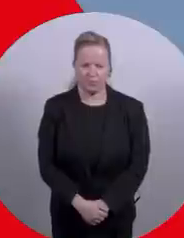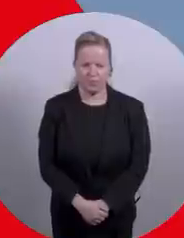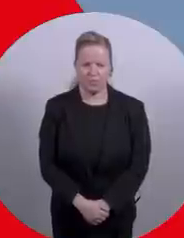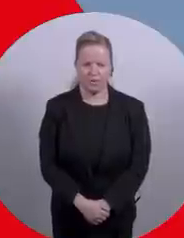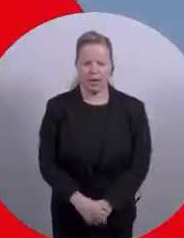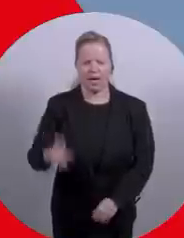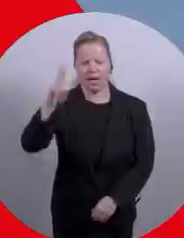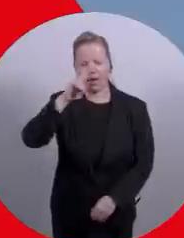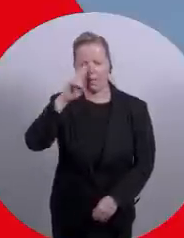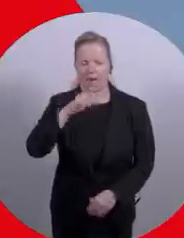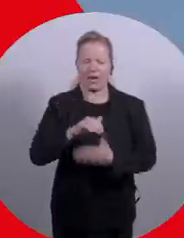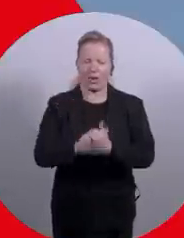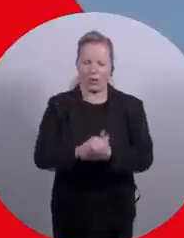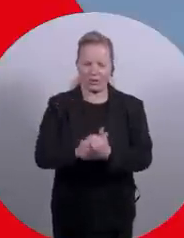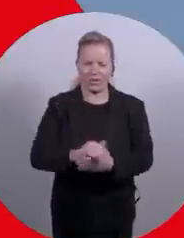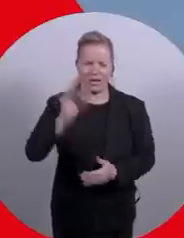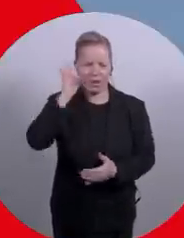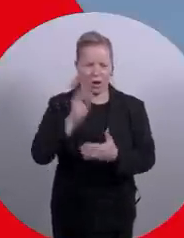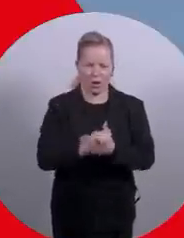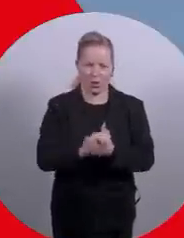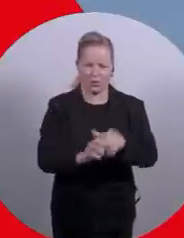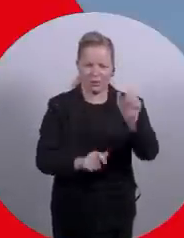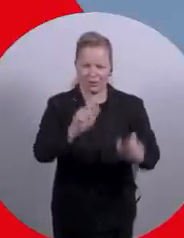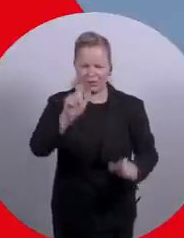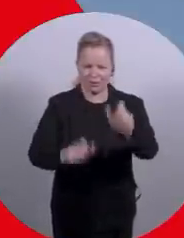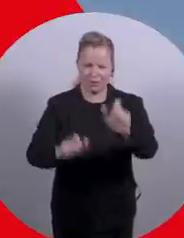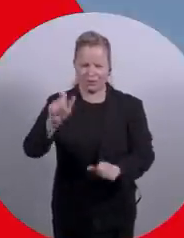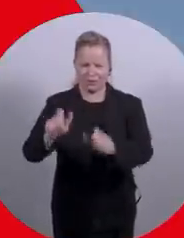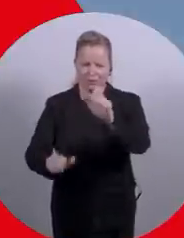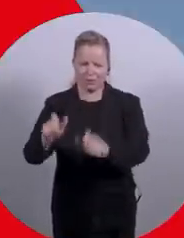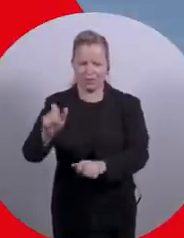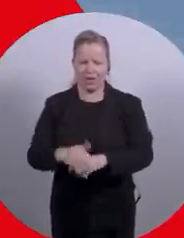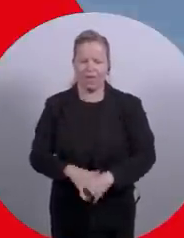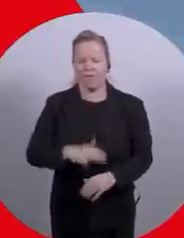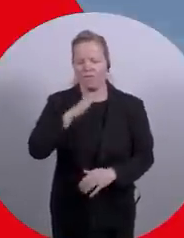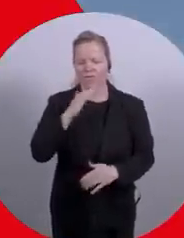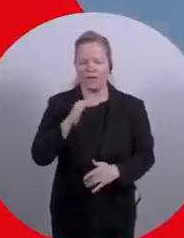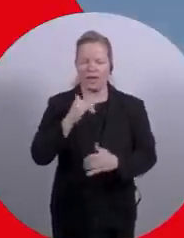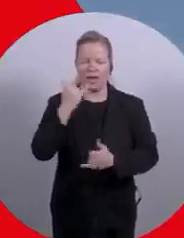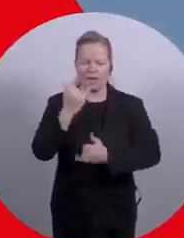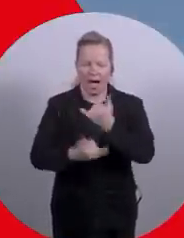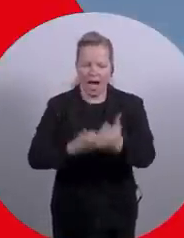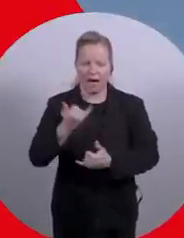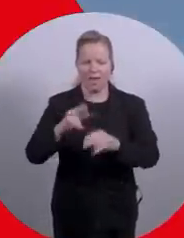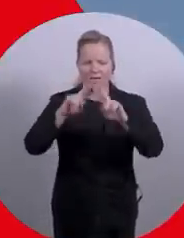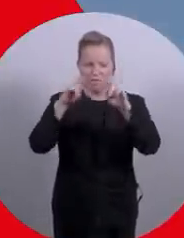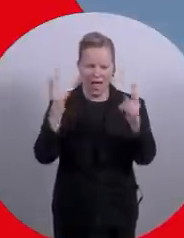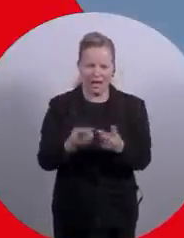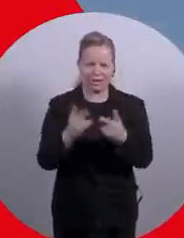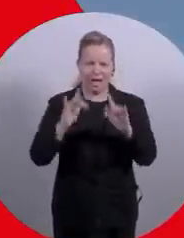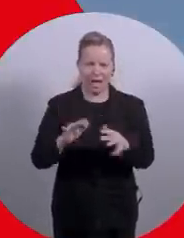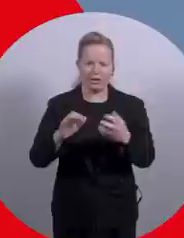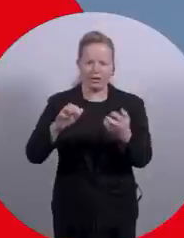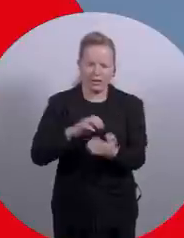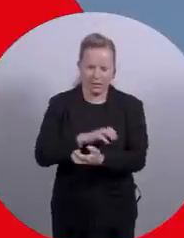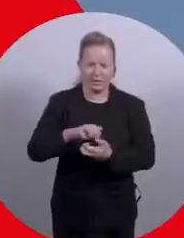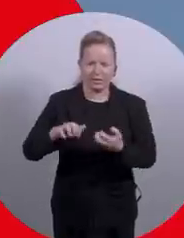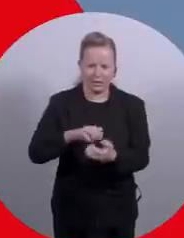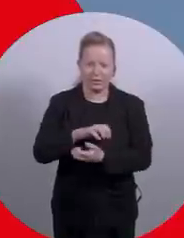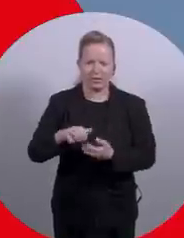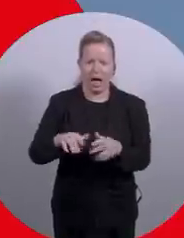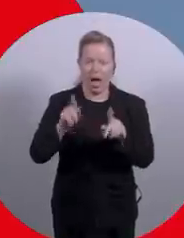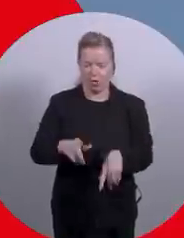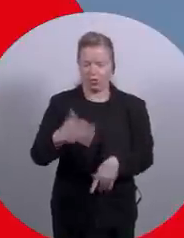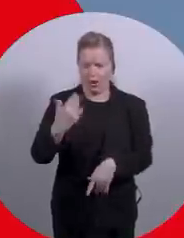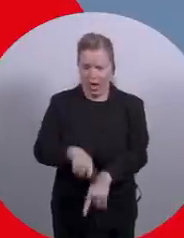liebe Genossinnen und Genossen nach Jahren in denen unsere Welt durch Krisen geplagte ist sind jetzt auch schon wir seit längerer Zeit in einer